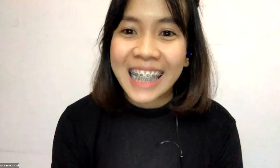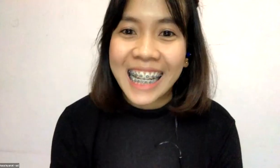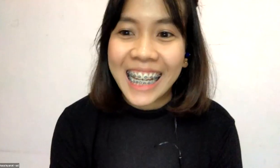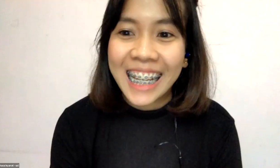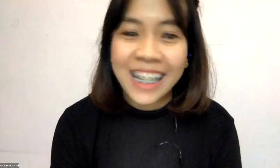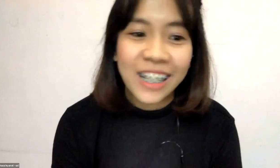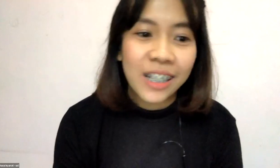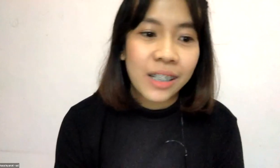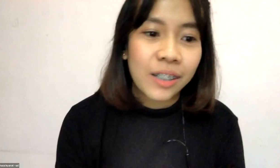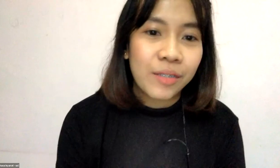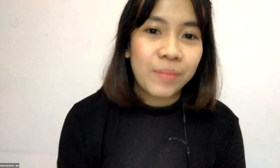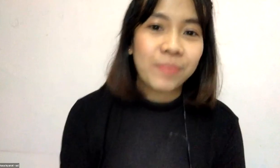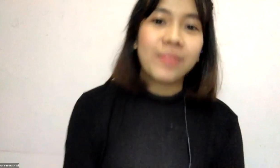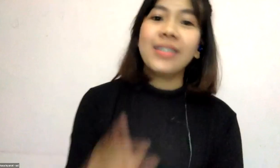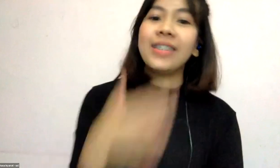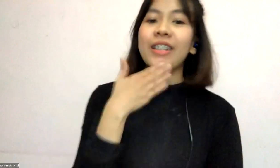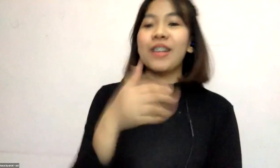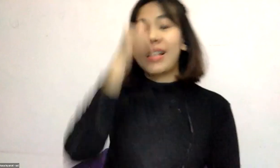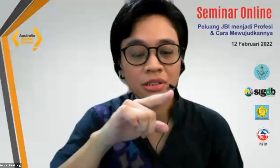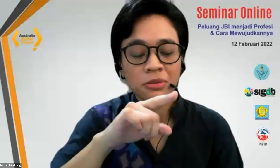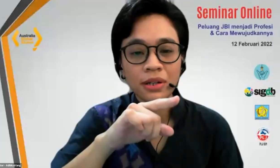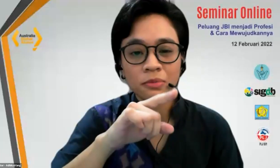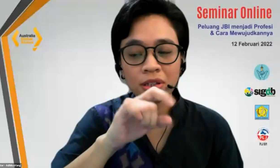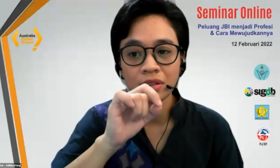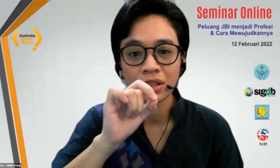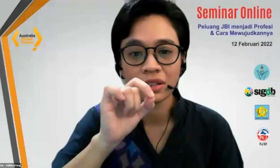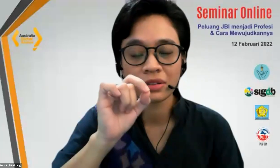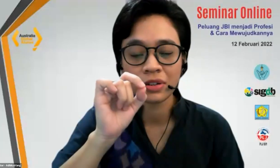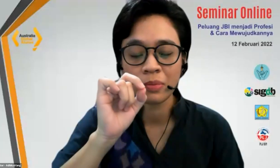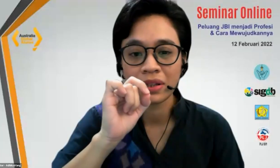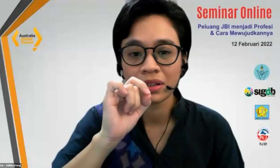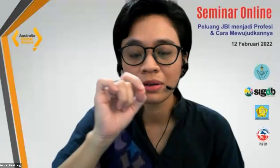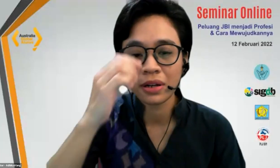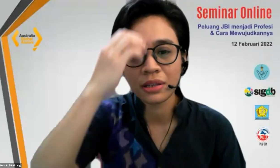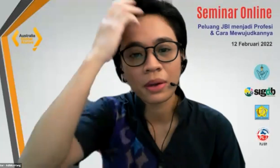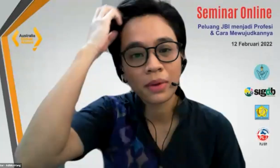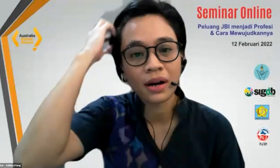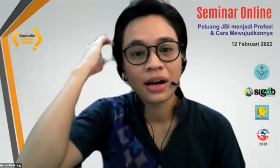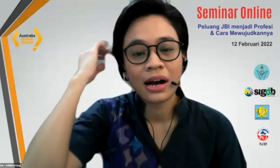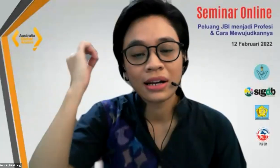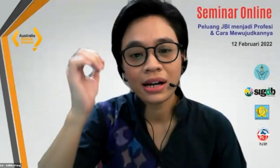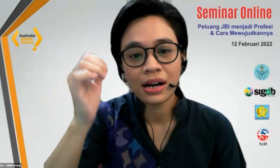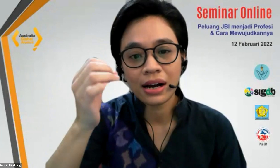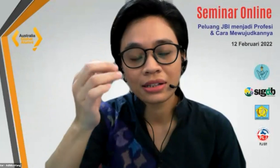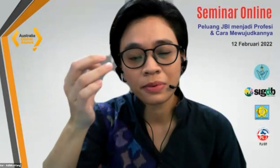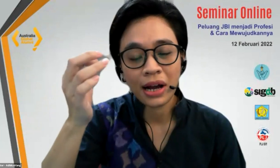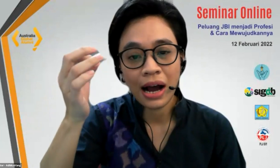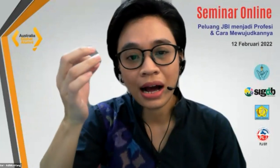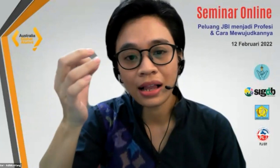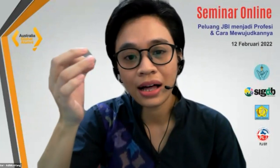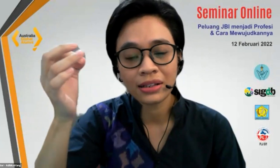cukup penjelasannya ya Terima kasih Mas Hadi sebelum kemas Ismail Mungkin sedikit komentar berarti memang ada